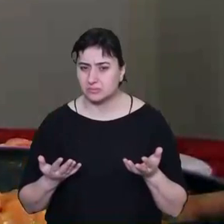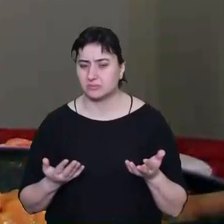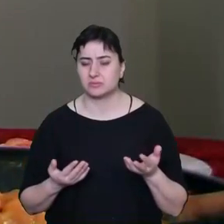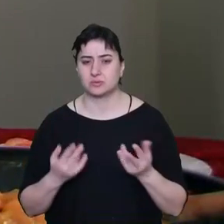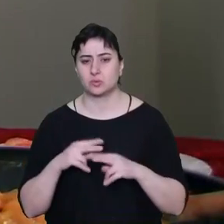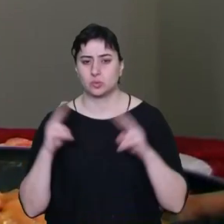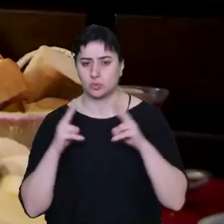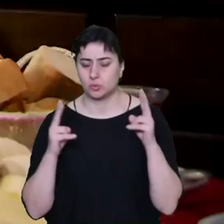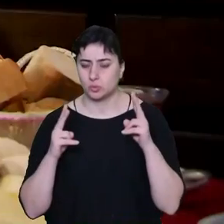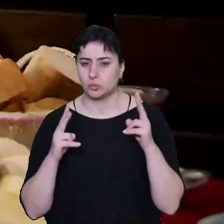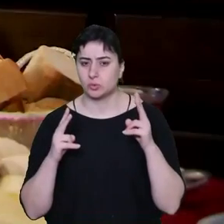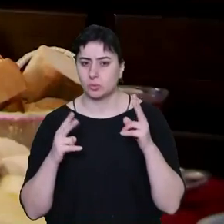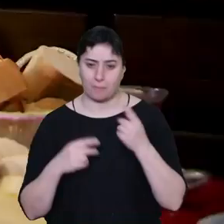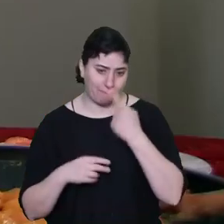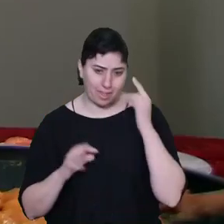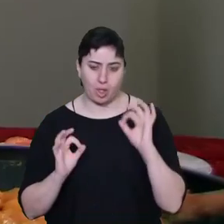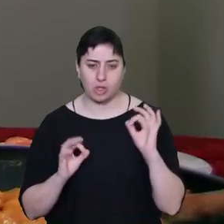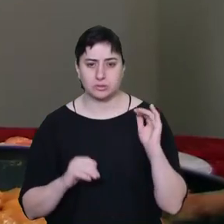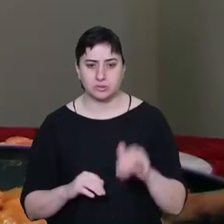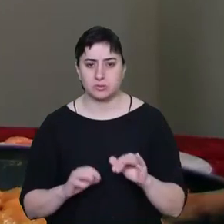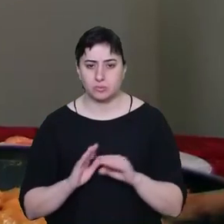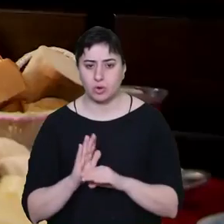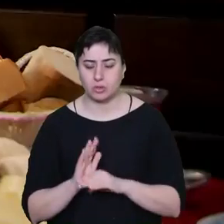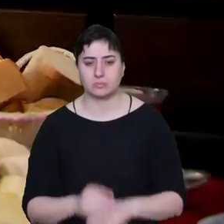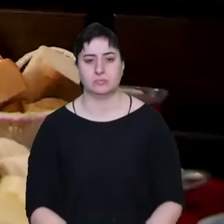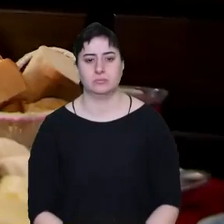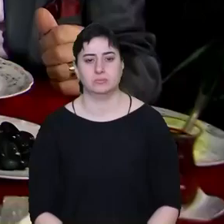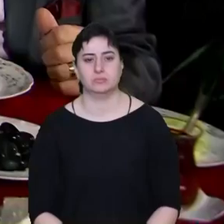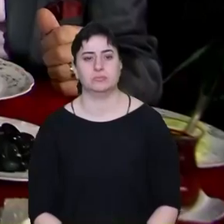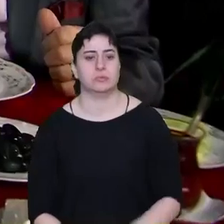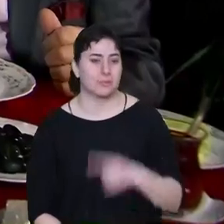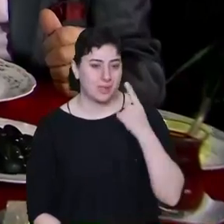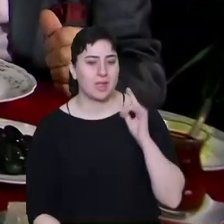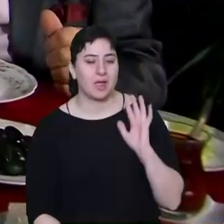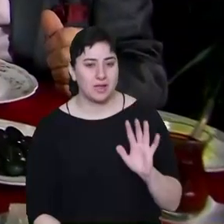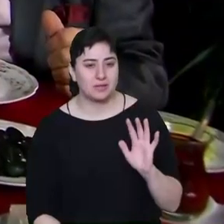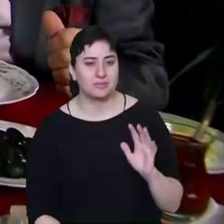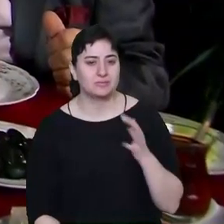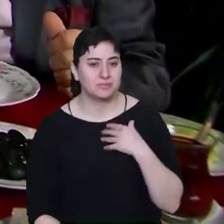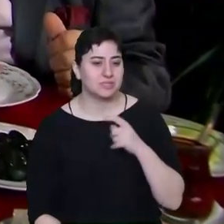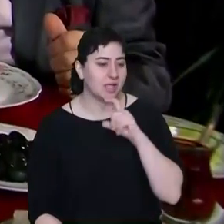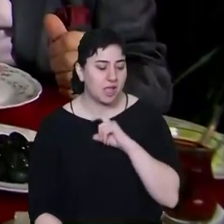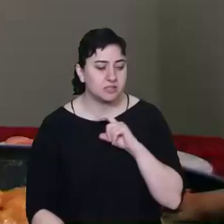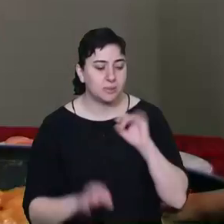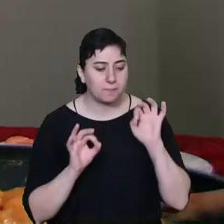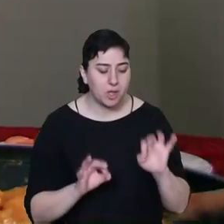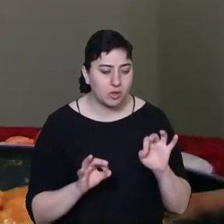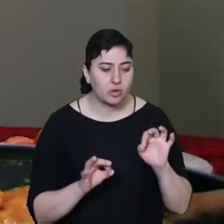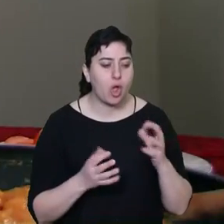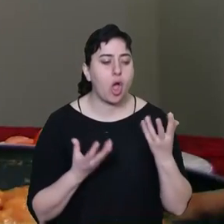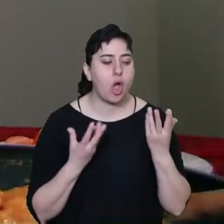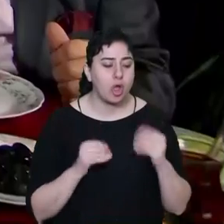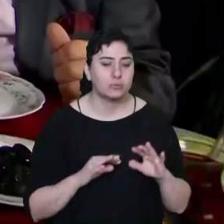Ta gündüzden beri belliydi bu program. Hayır belliydi de yani biz yanlış bir hazırlığa başladık. Onu